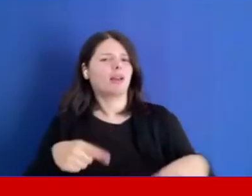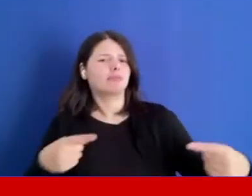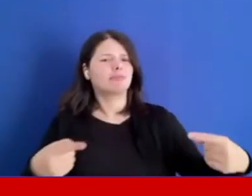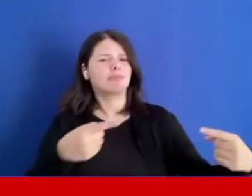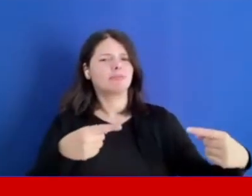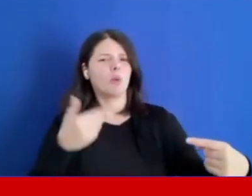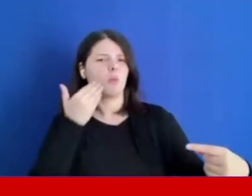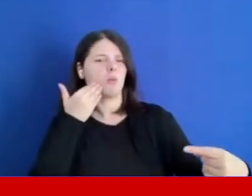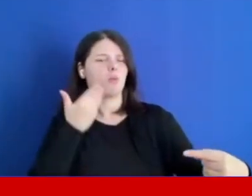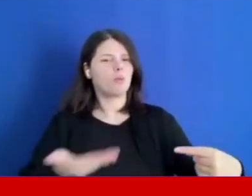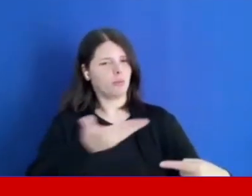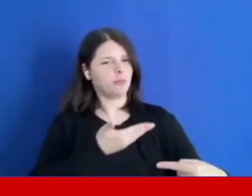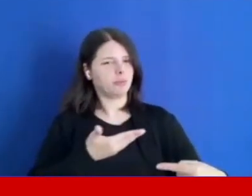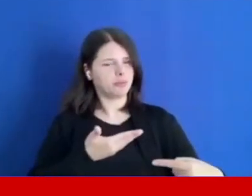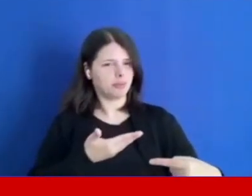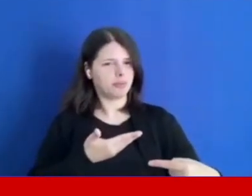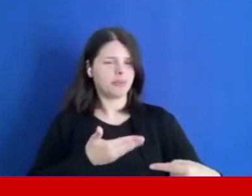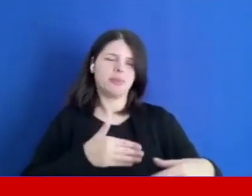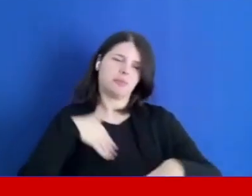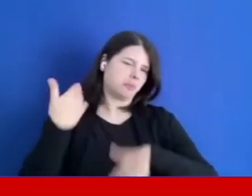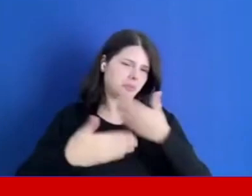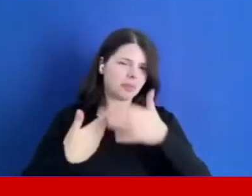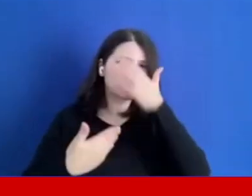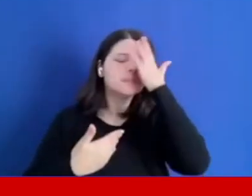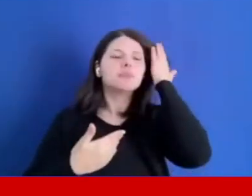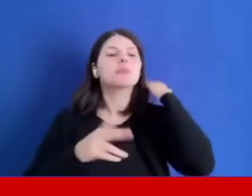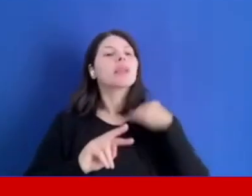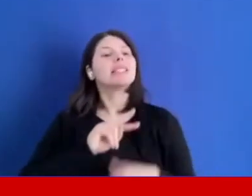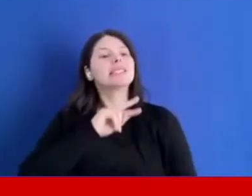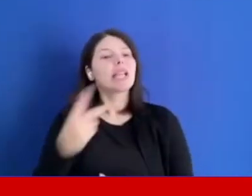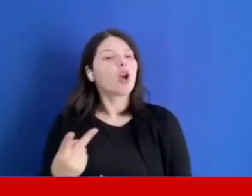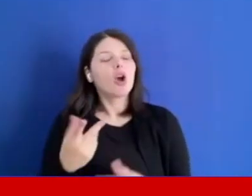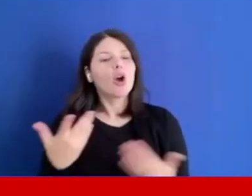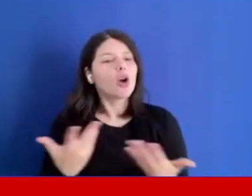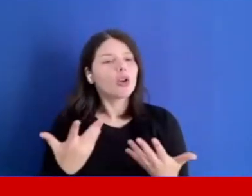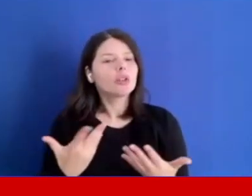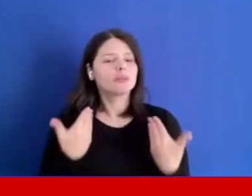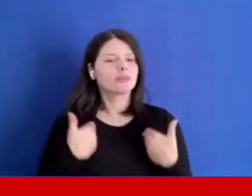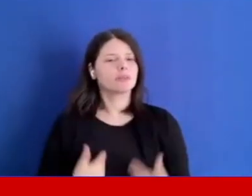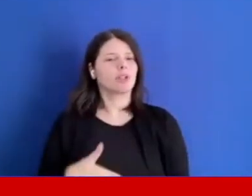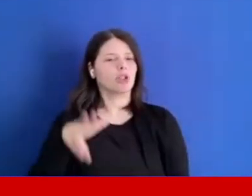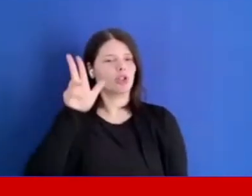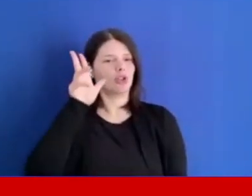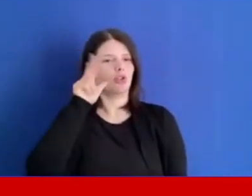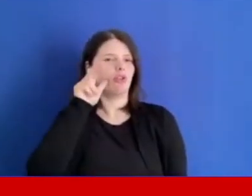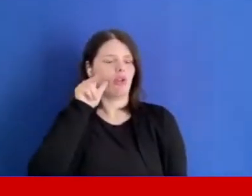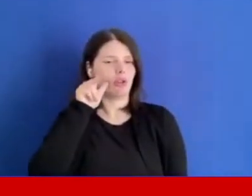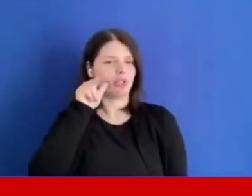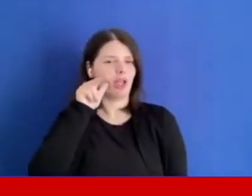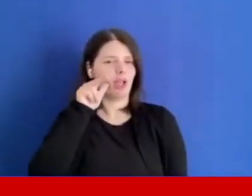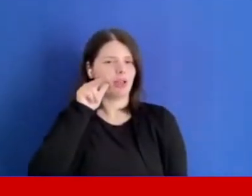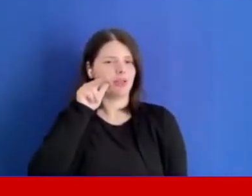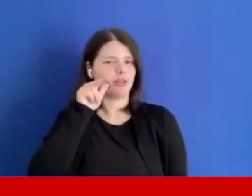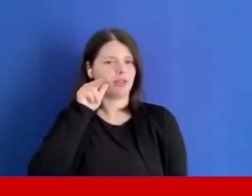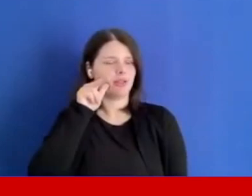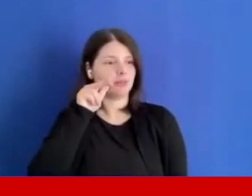Di fondo, sorvogliamo. Poi la seconda era: sono donna. Quindi, ma ci dobbiamo far